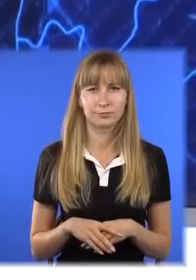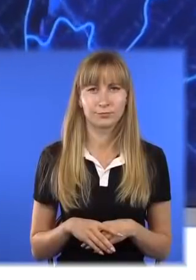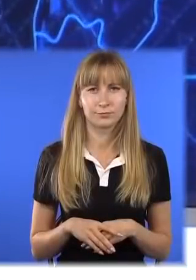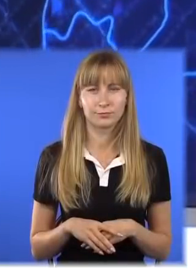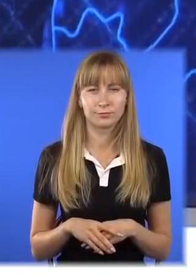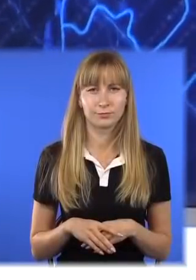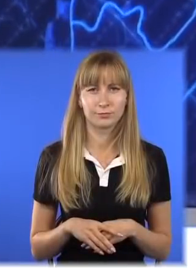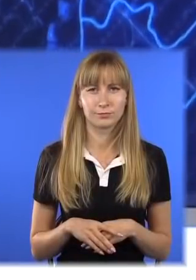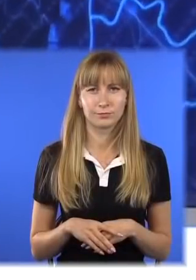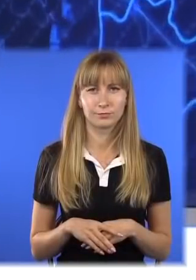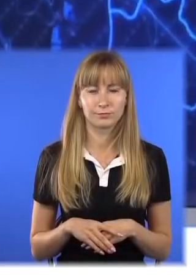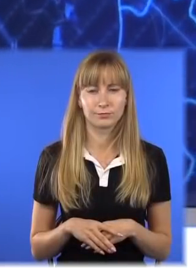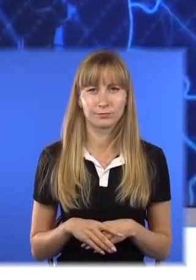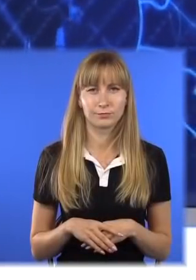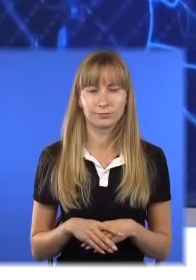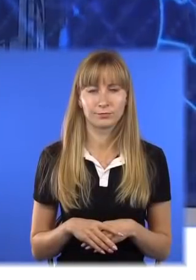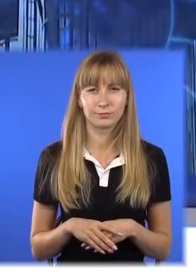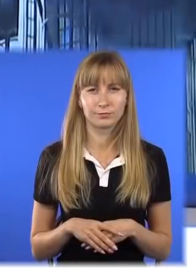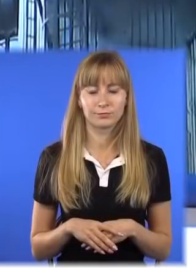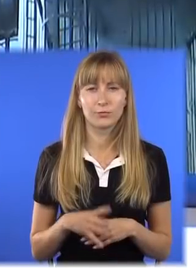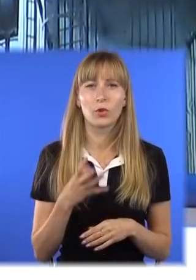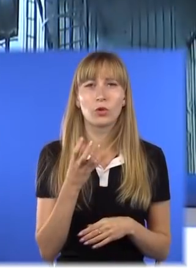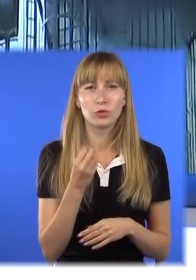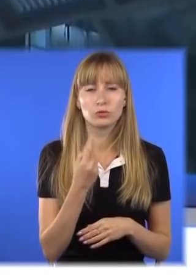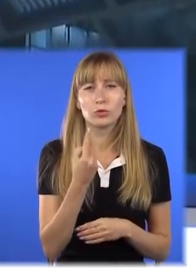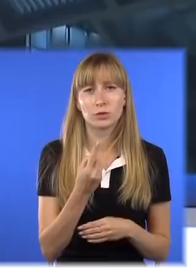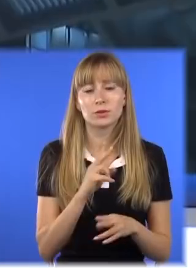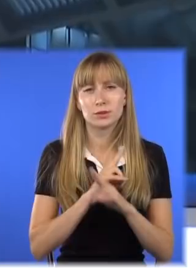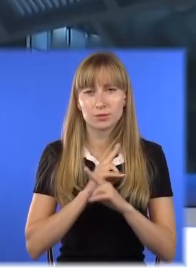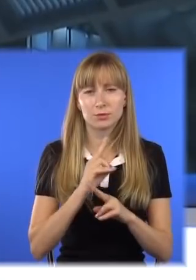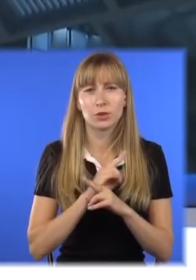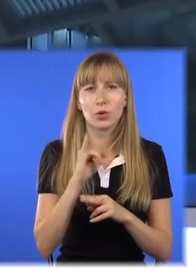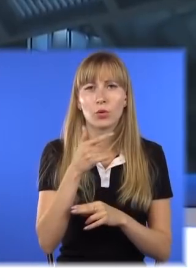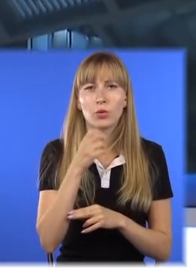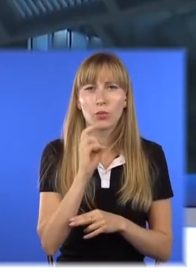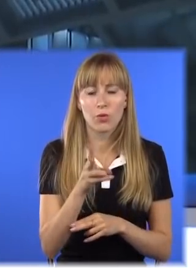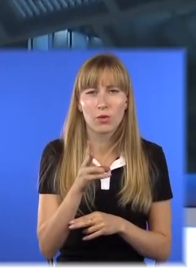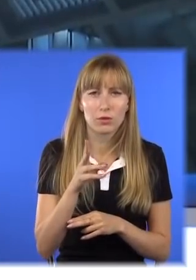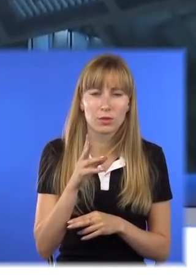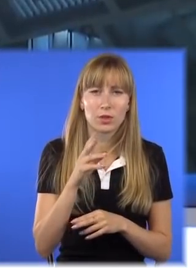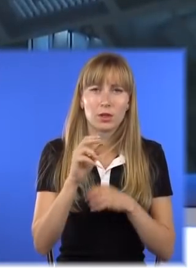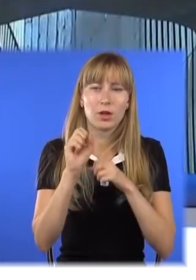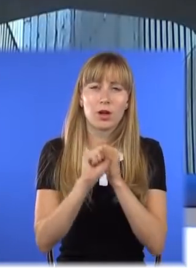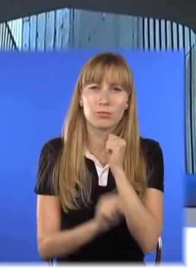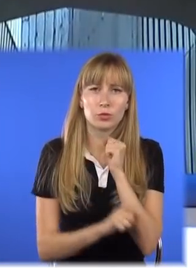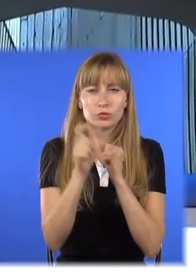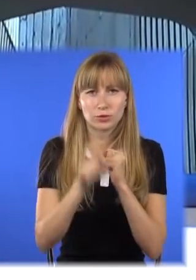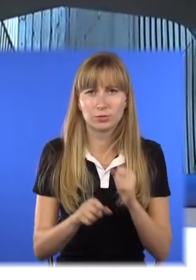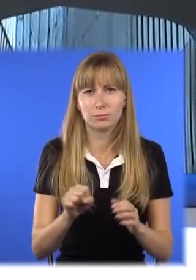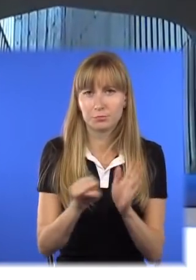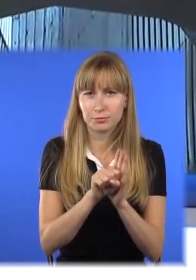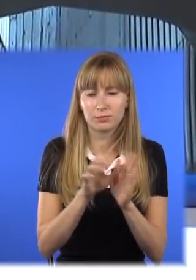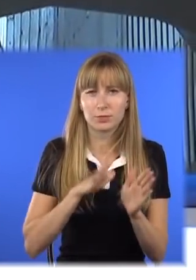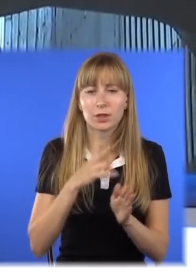І ще одна смерть. На Північному ГЗК загинув працівник. 21 вересня на території рудозбагачувальної